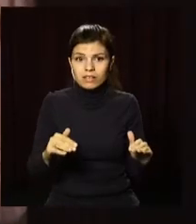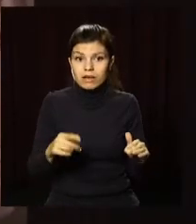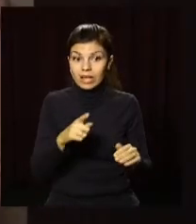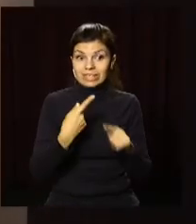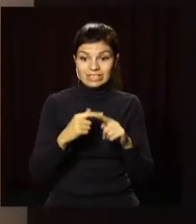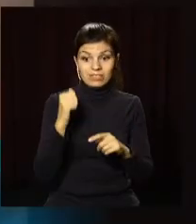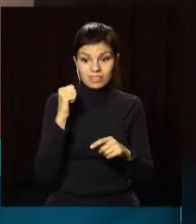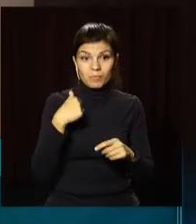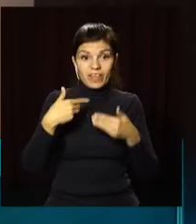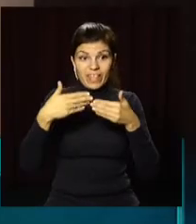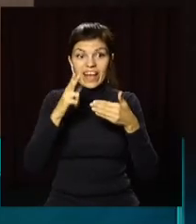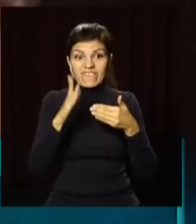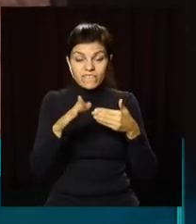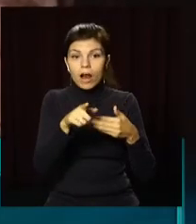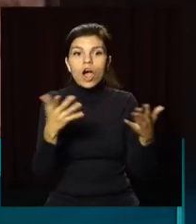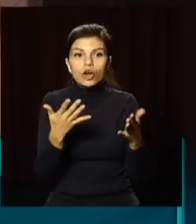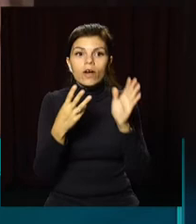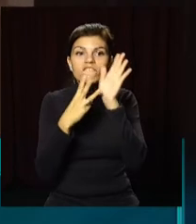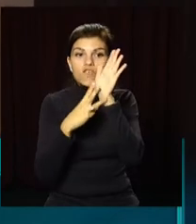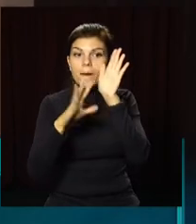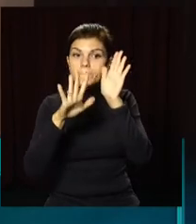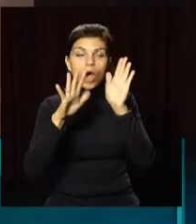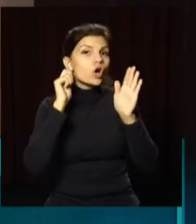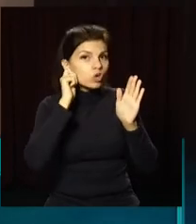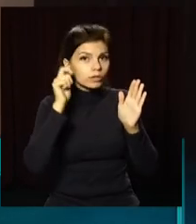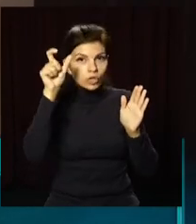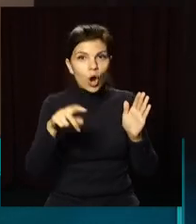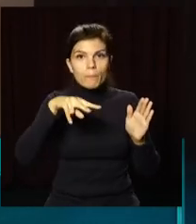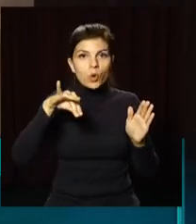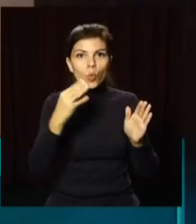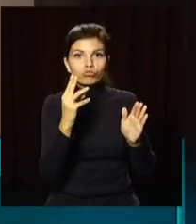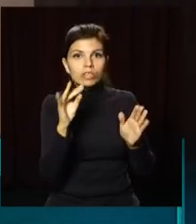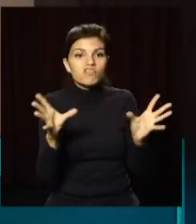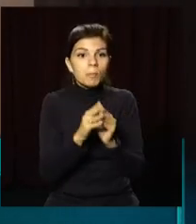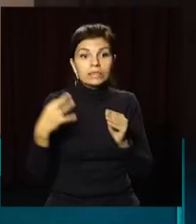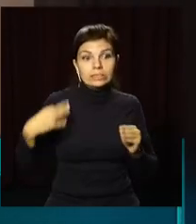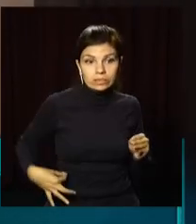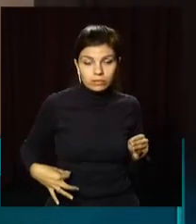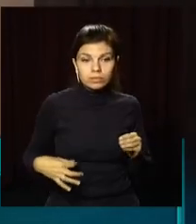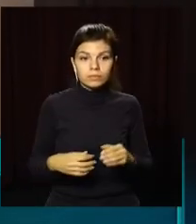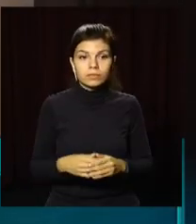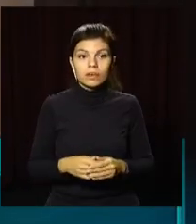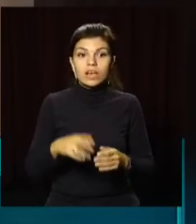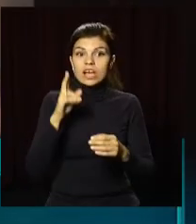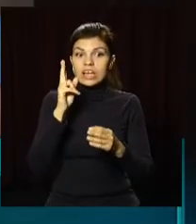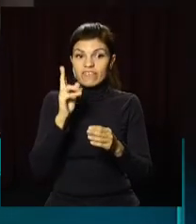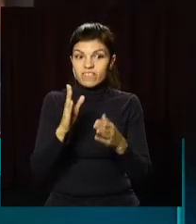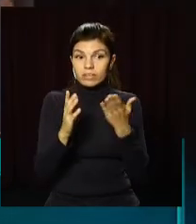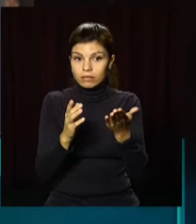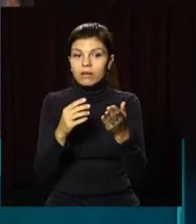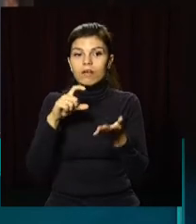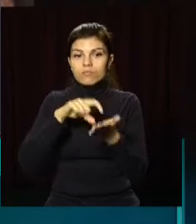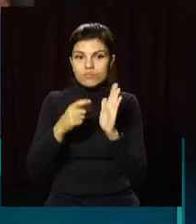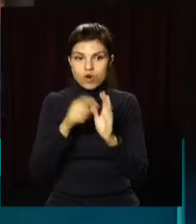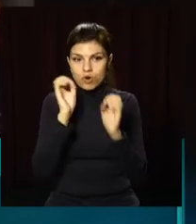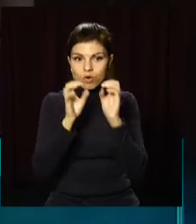позаду мене знаходиться квартира, у якій 85-річний Плюшкін проживає разом із сином. Квартира набита сміттям